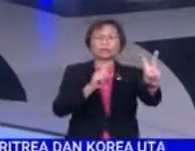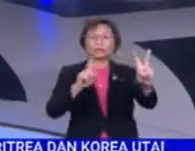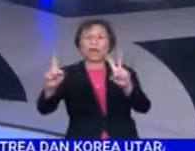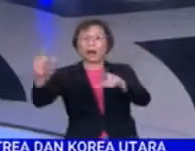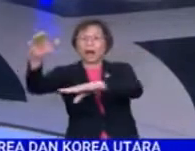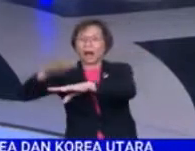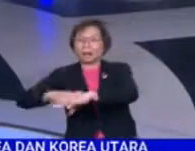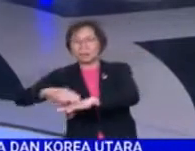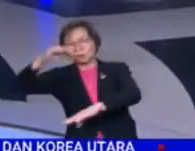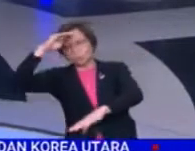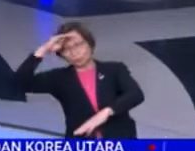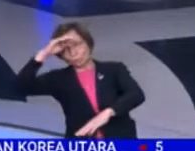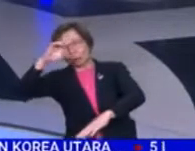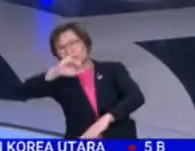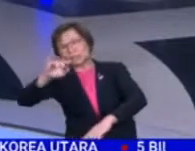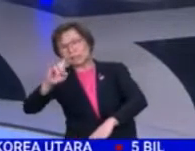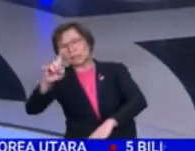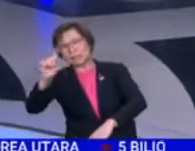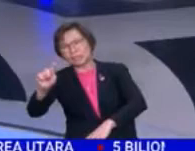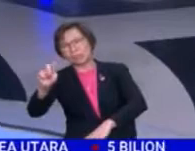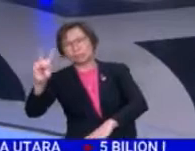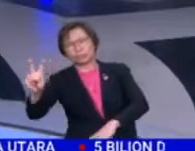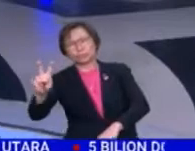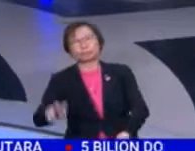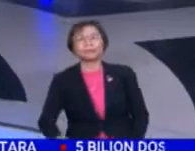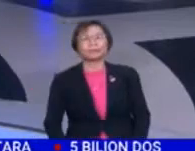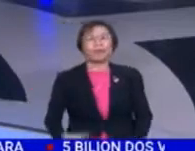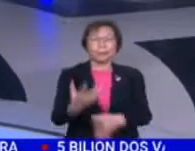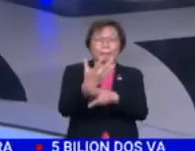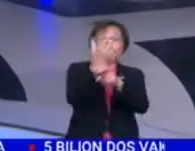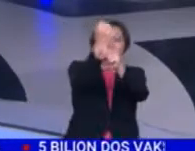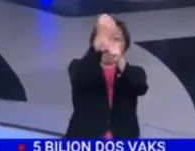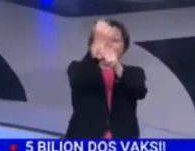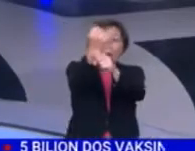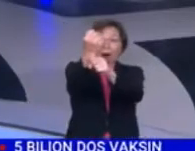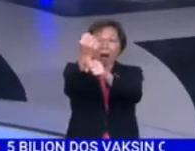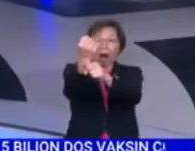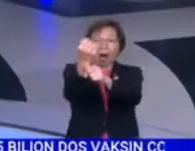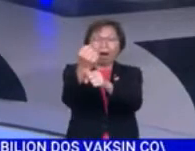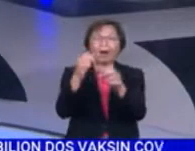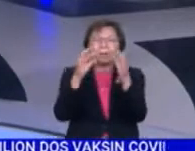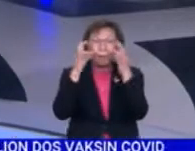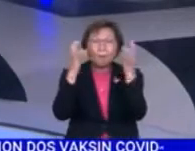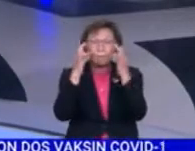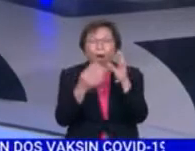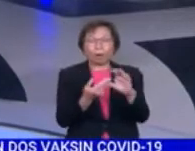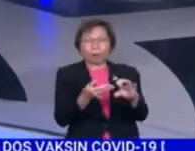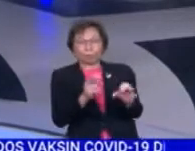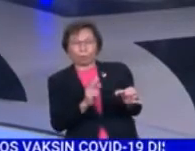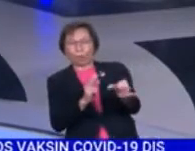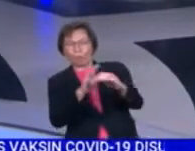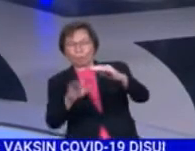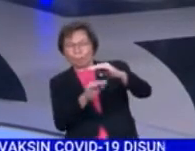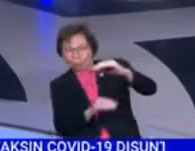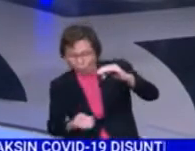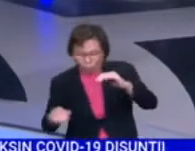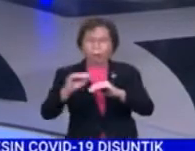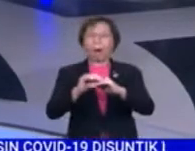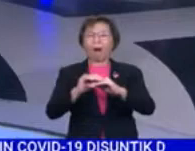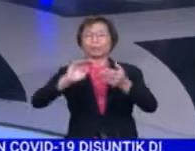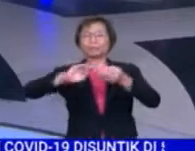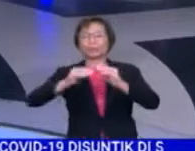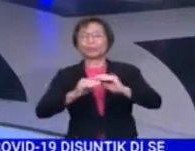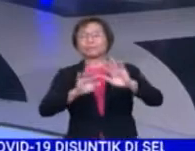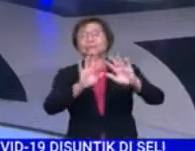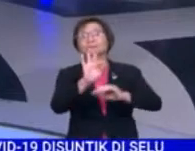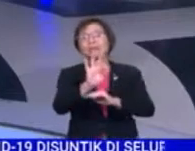ke atas Johor Darul Ta'zim JDT2. Kemenangan membolehkan The Cats keluar dari kelompok bawahan dan berada di